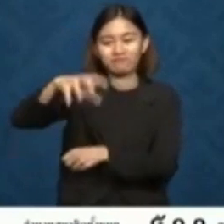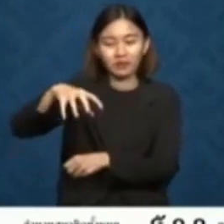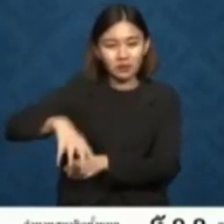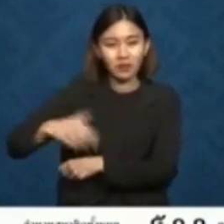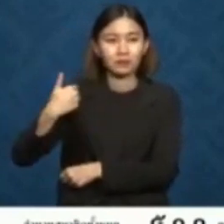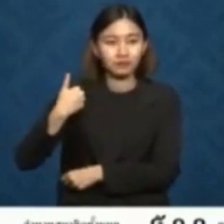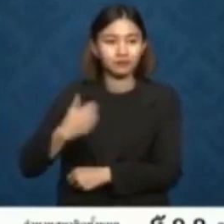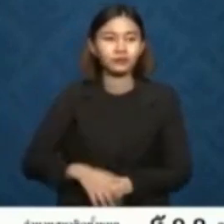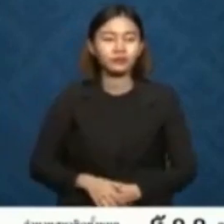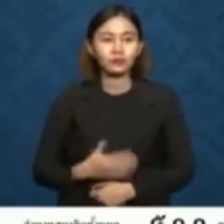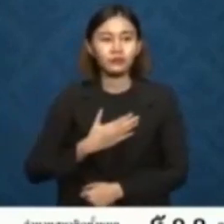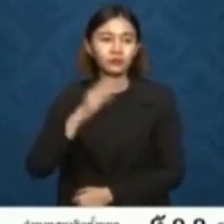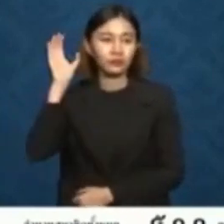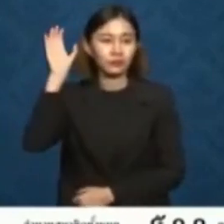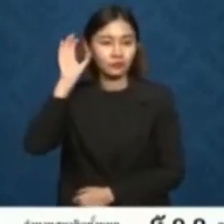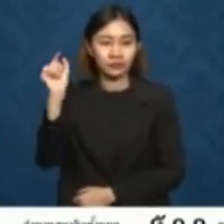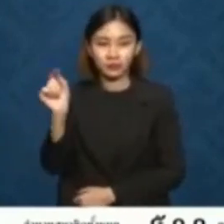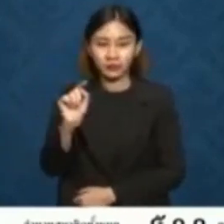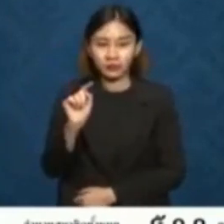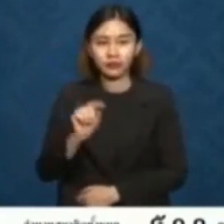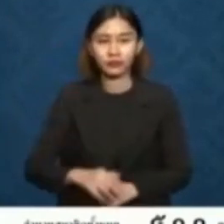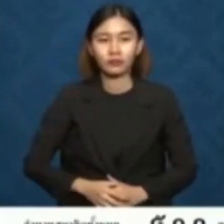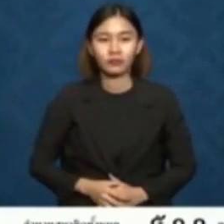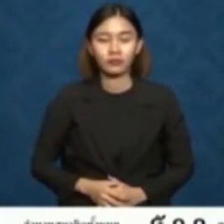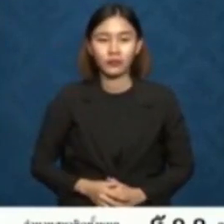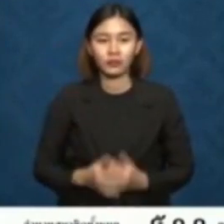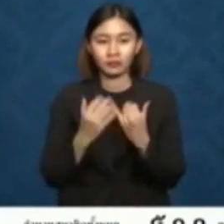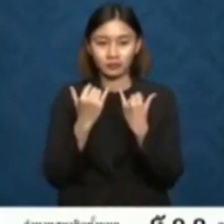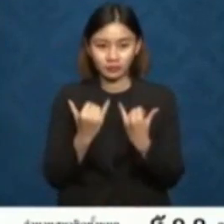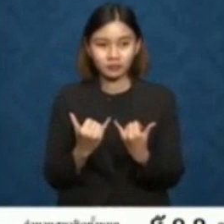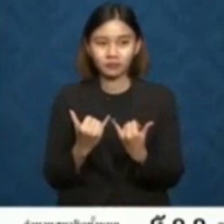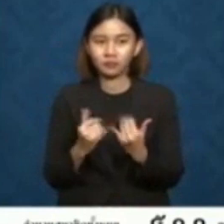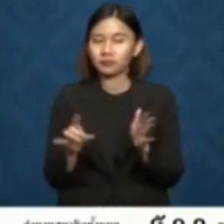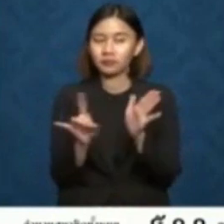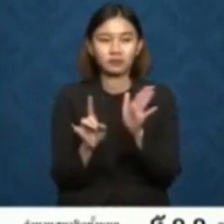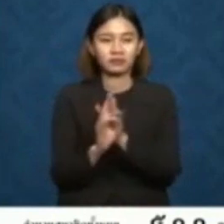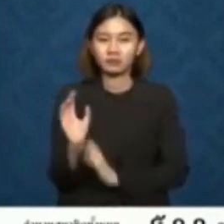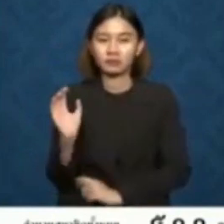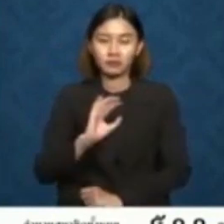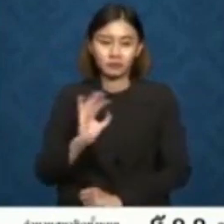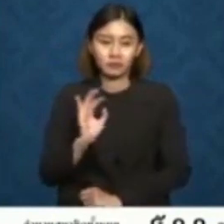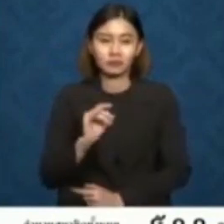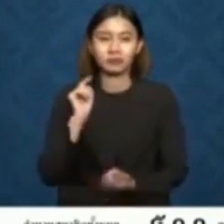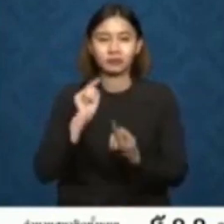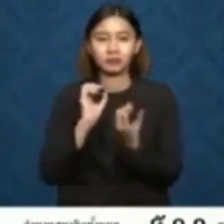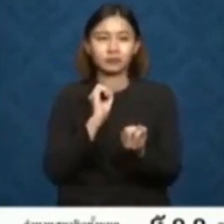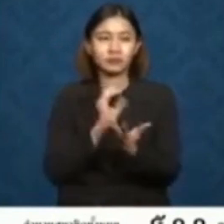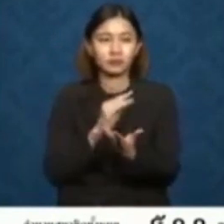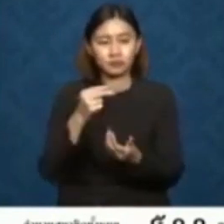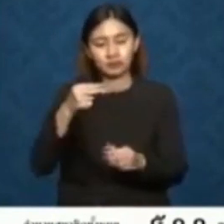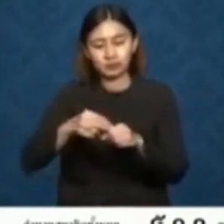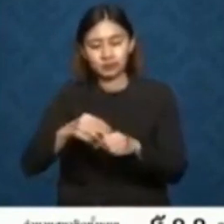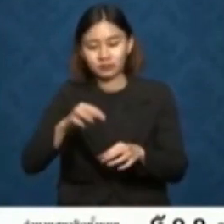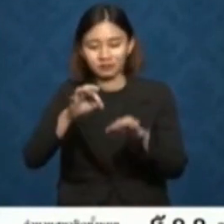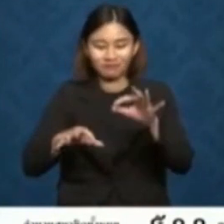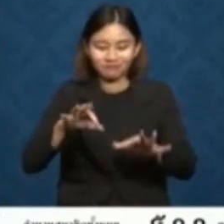คมอุตสาหกรรมขนาดใหญ่แบบนี้และผมก็เชื่อว่าเหตุการณ์ครั้งนี้ก็คงไม่ใช่ครั้งสุดท้ายเหมือนกันที่